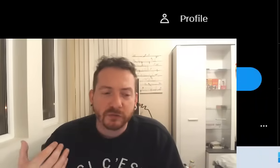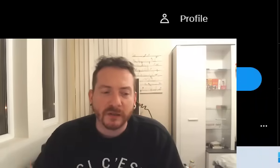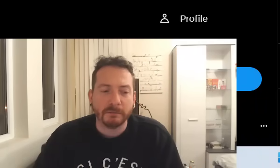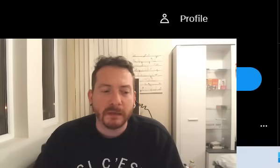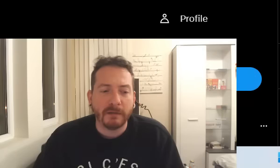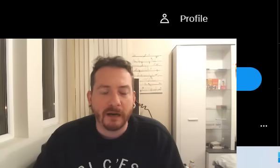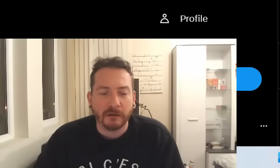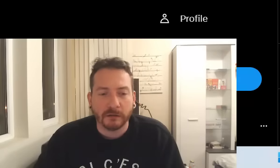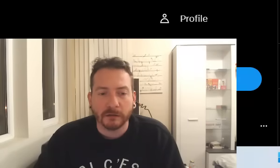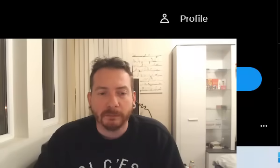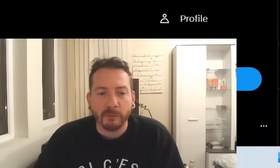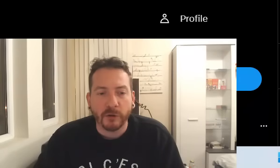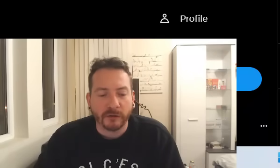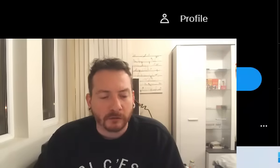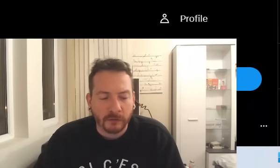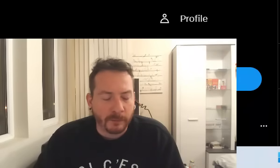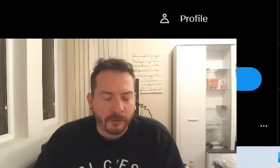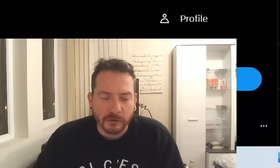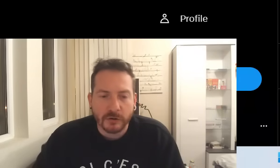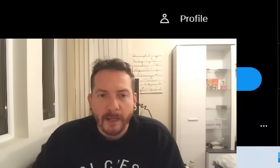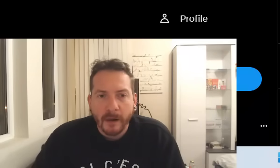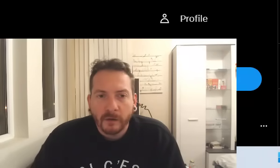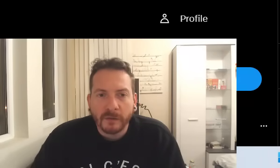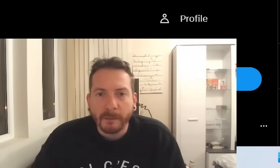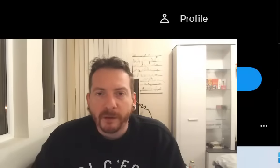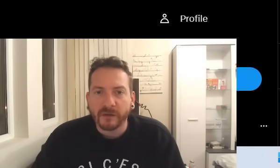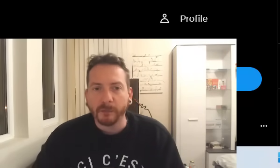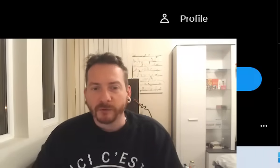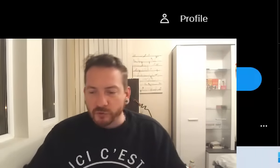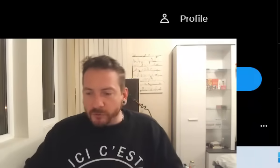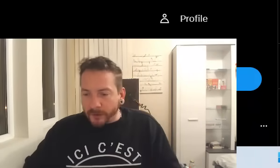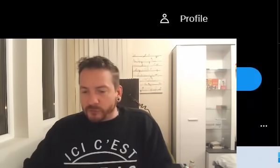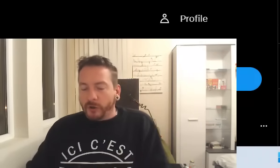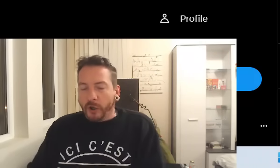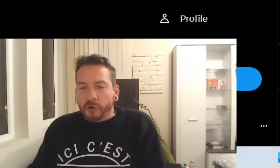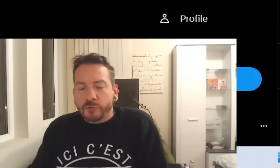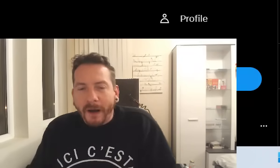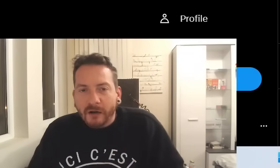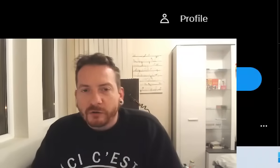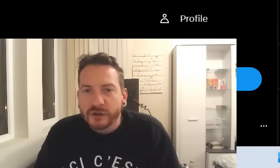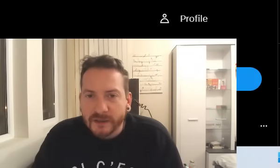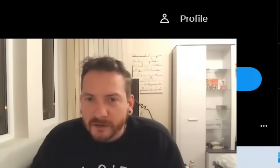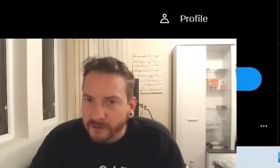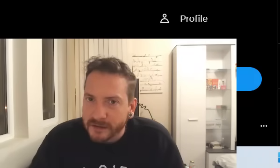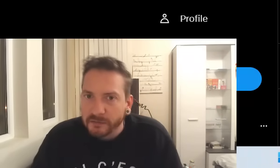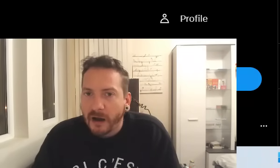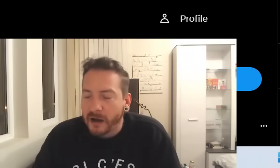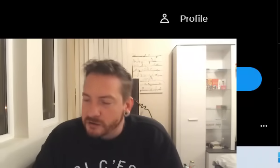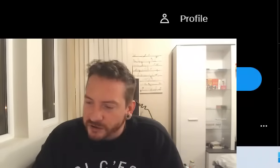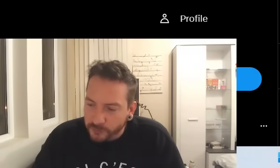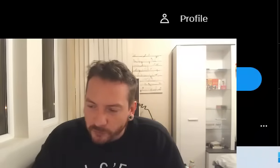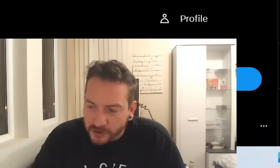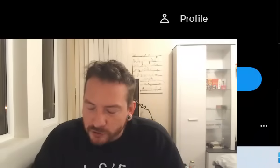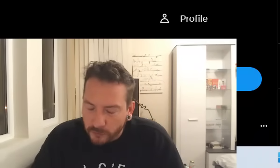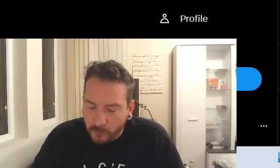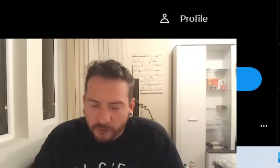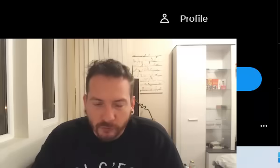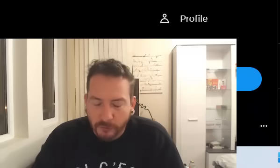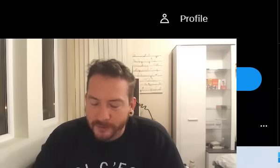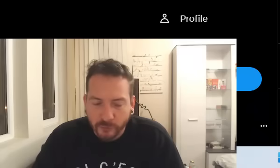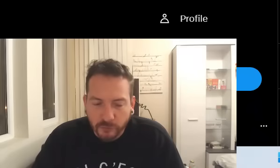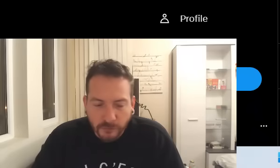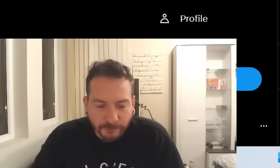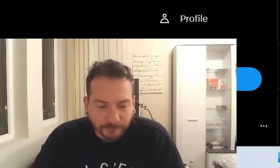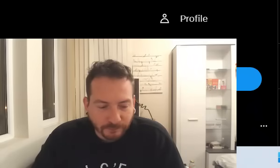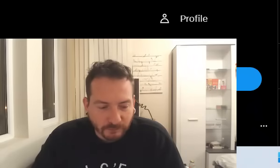qu'il se fout 7000 balles par mois dans la poche c'est même pas ça parce parce que je suis pas dur je suis pas un gauchiste qui va rager sur les gens ou quoi que ce